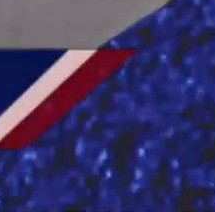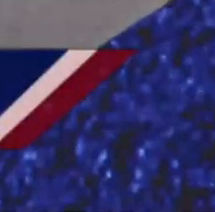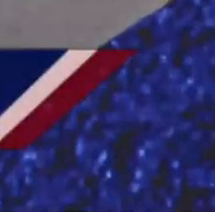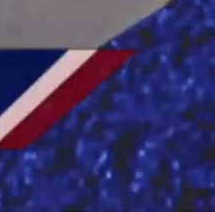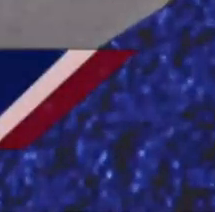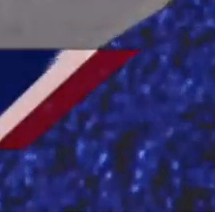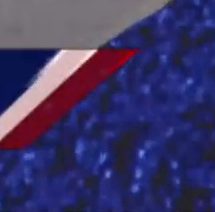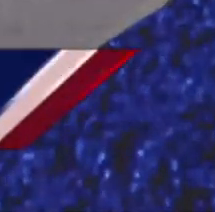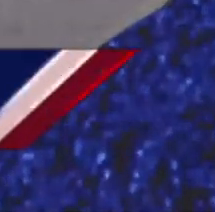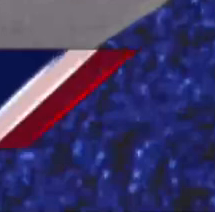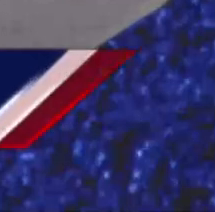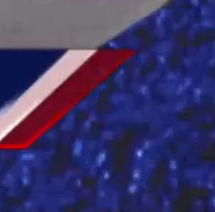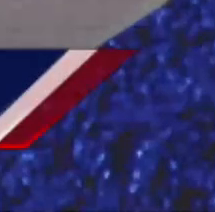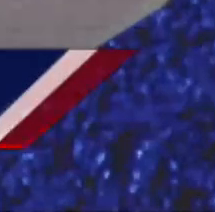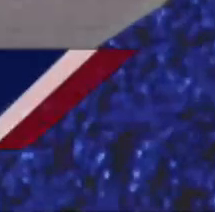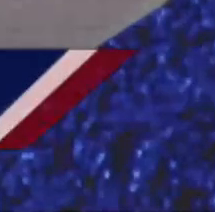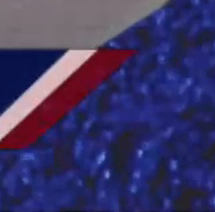verset 10.